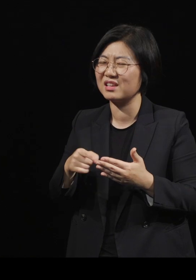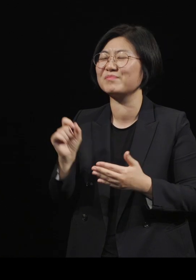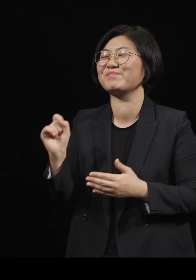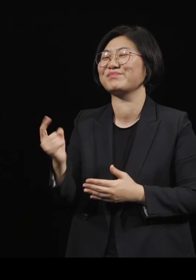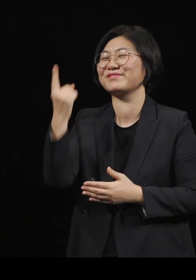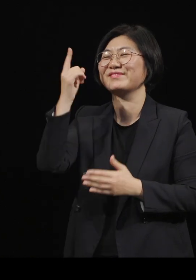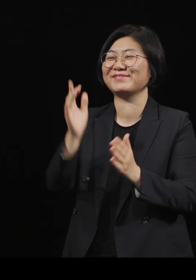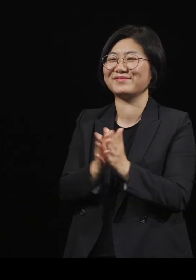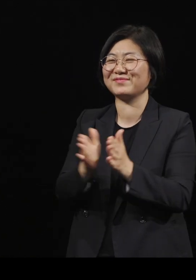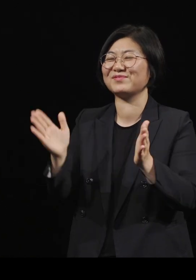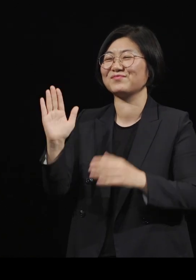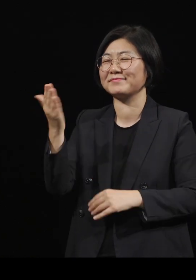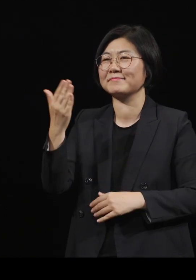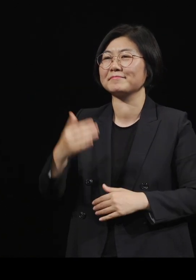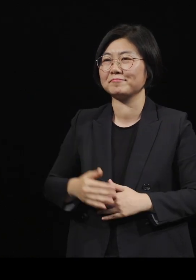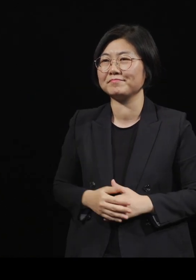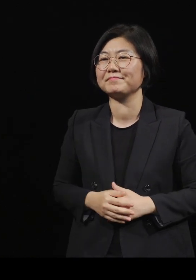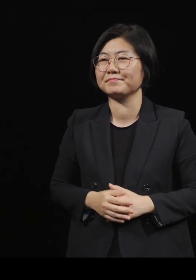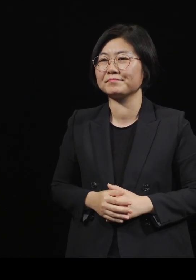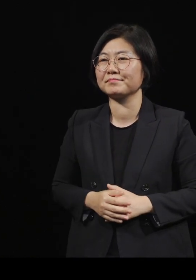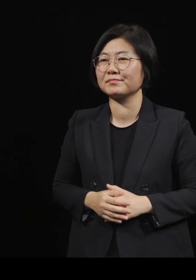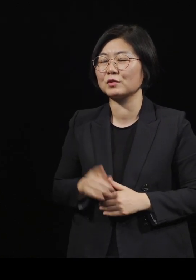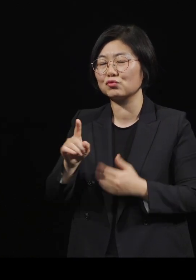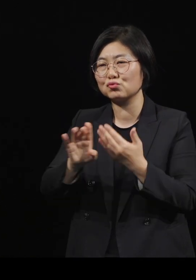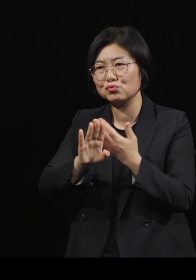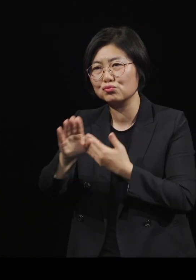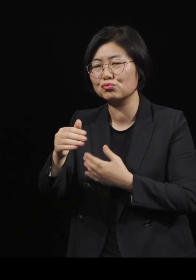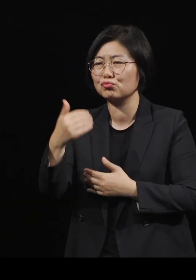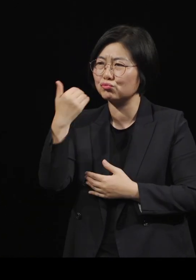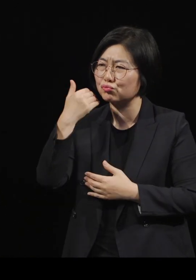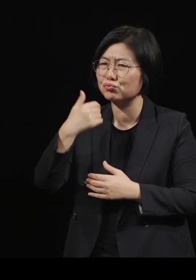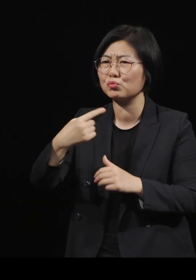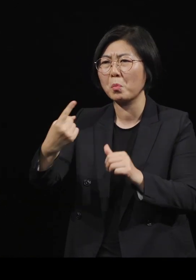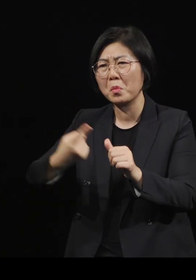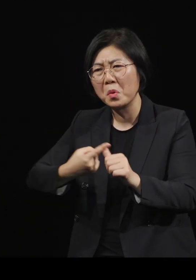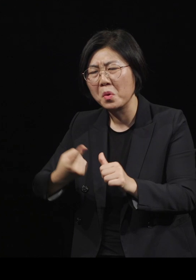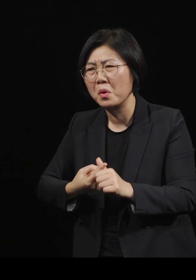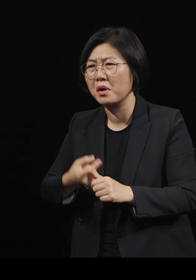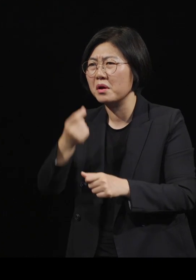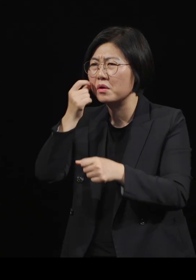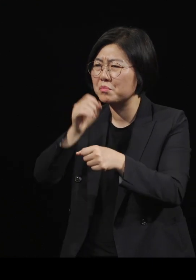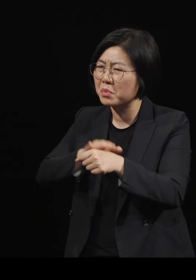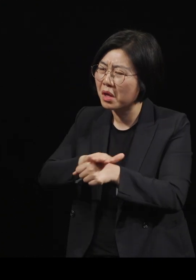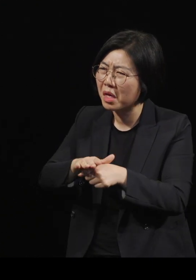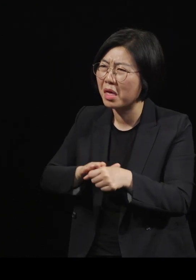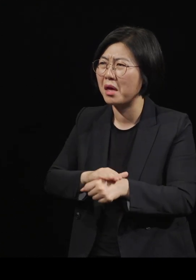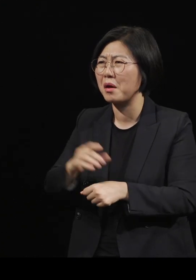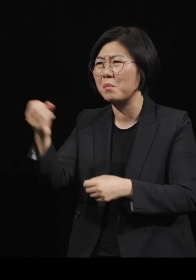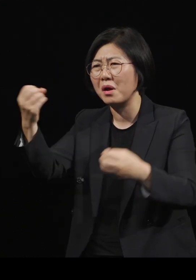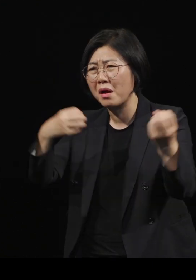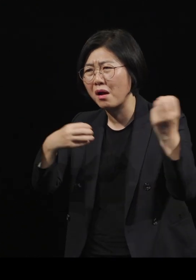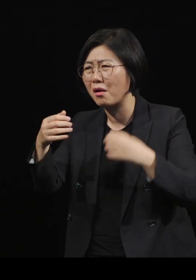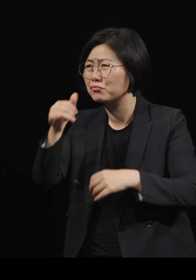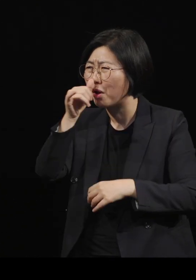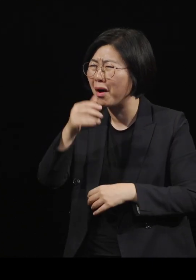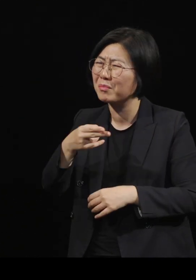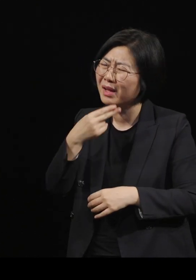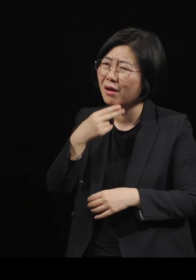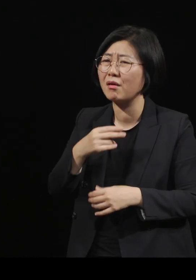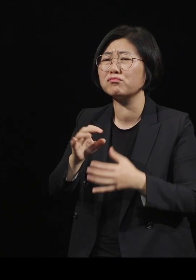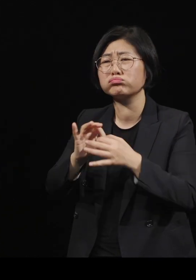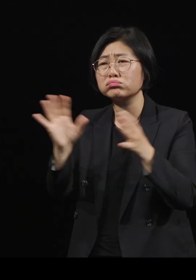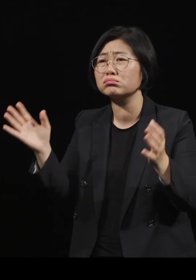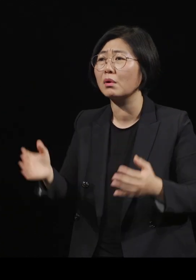같아요. 그 후로는 누가 뭐라고 놀리거나 뭐 동정을 하거나 말거나